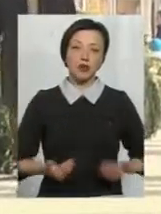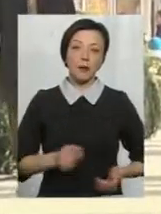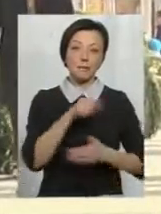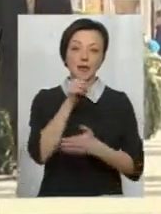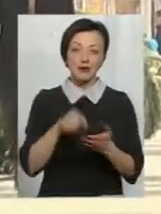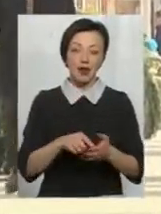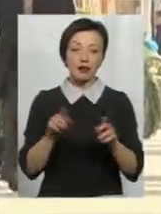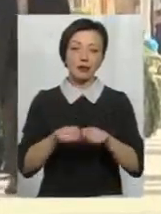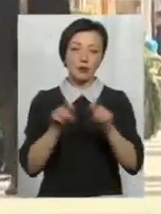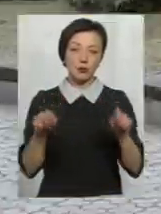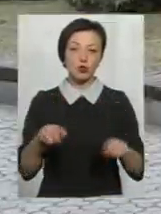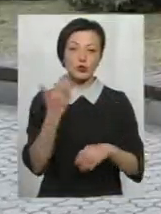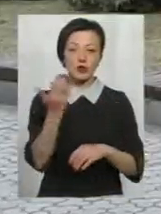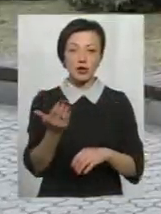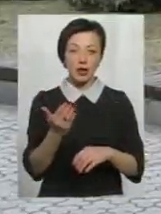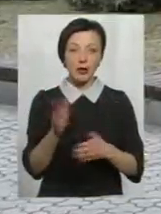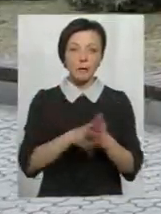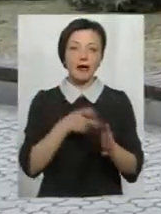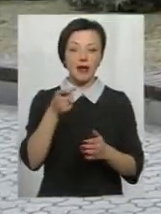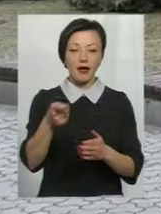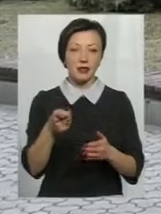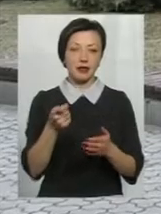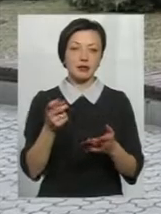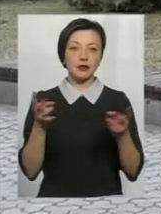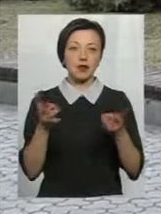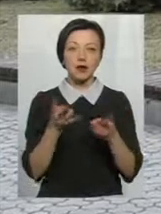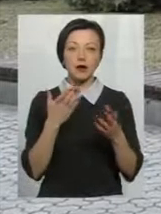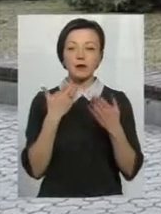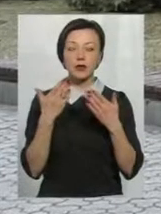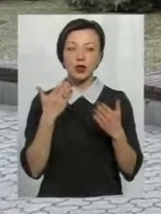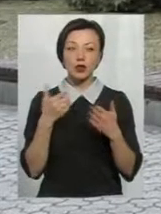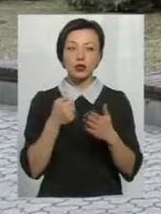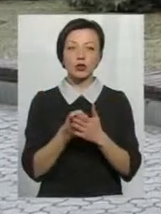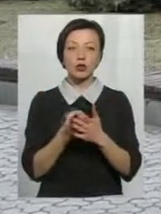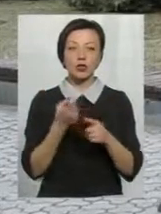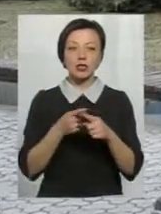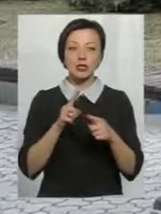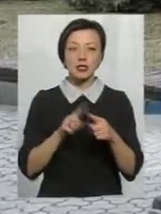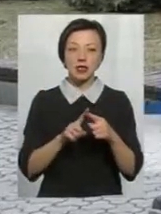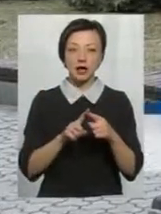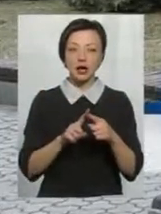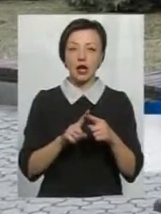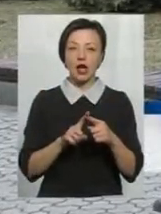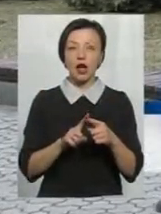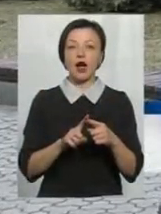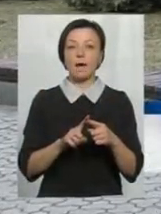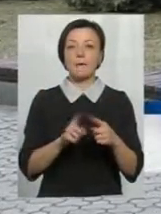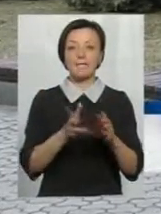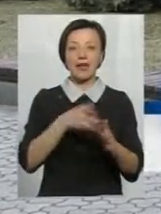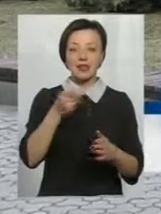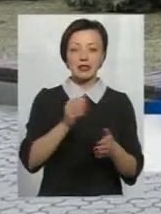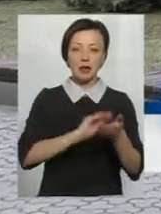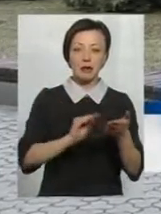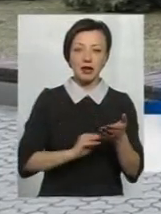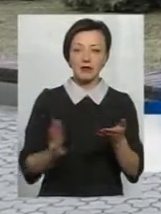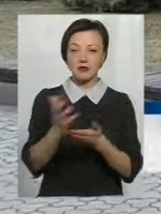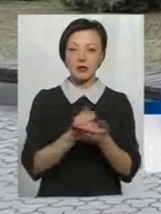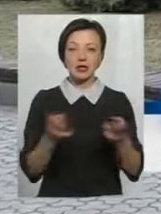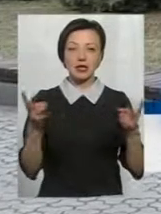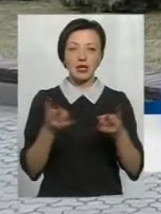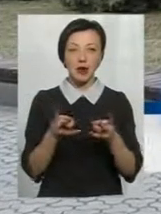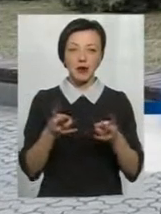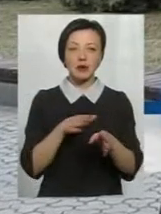порушуються у їхній петиції. Потрібно підходити до петиції не просто написав, зібрав. Потрібно робити цілу